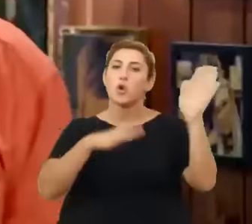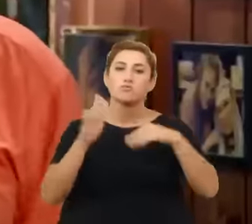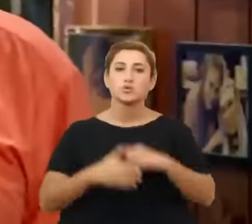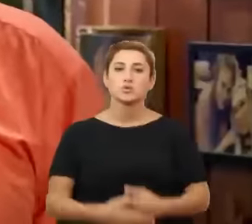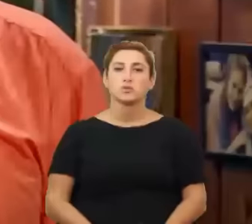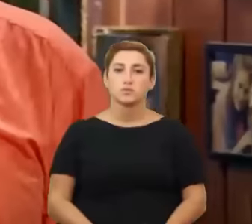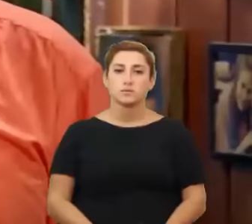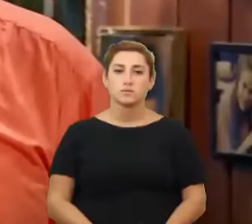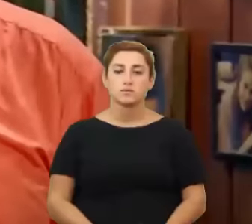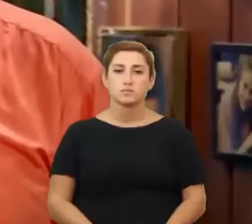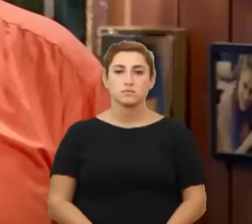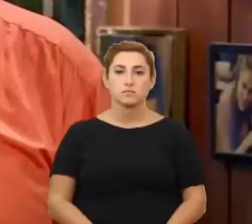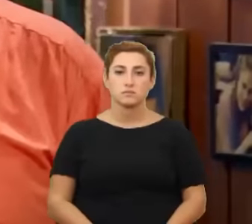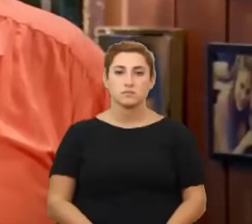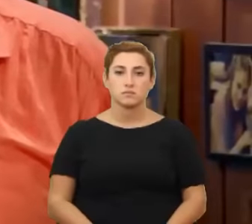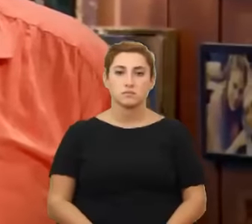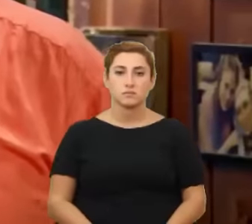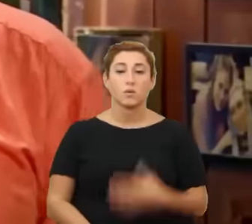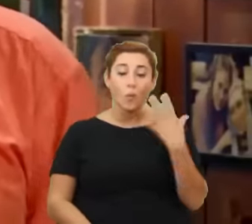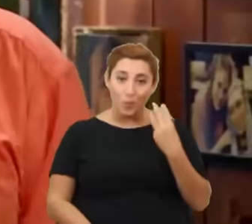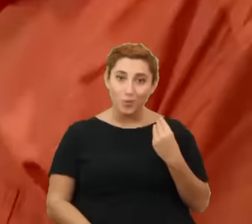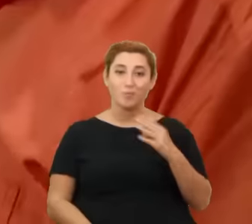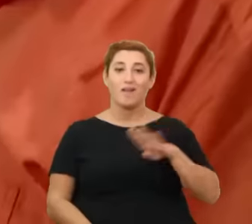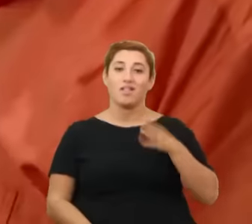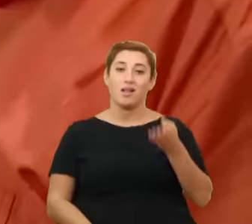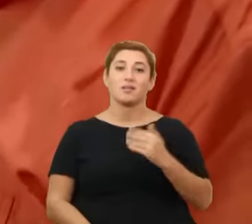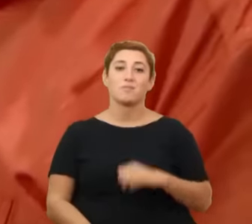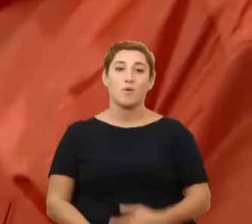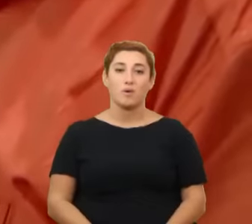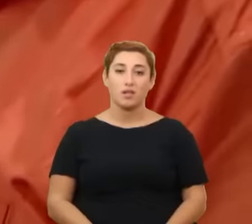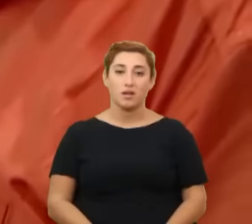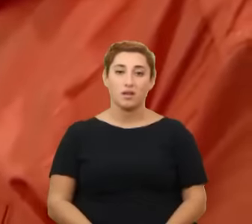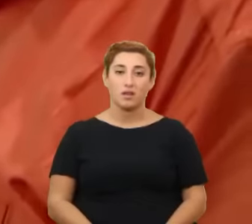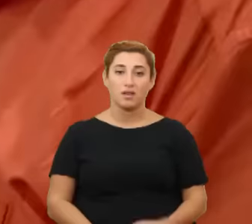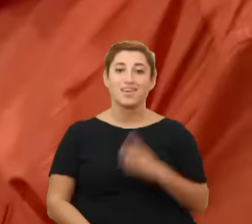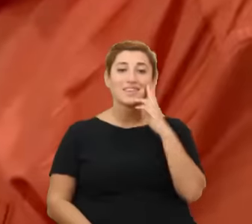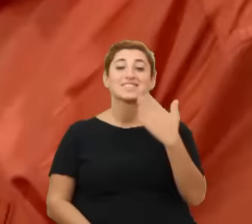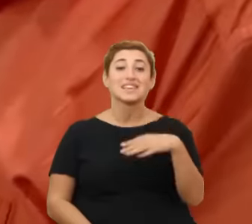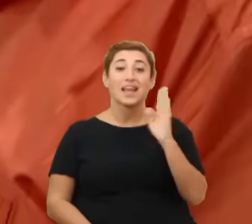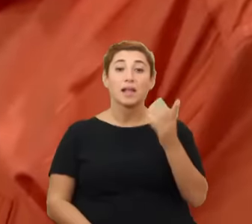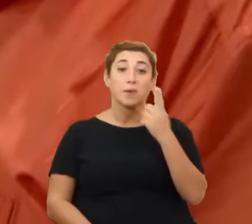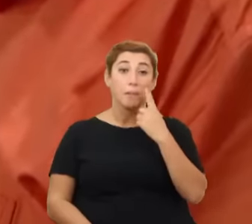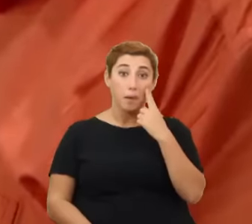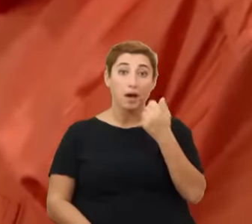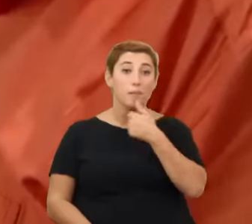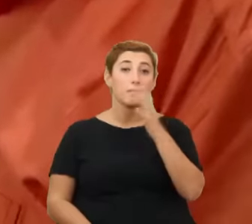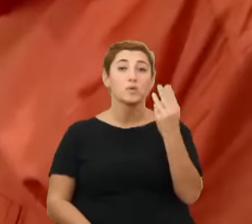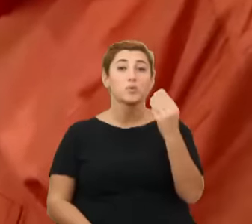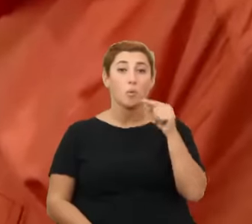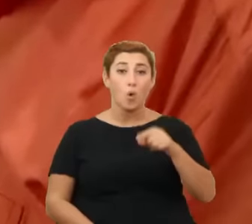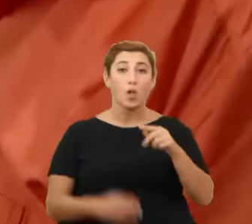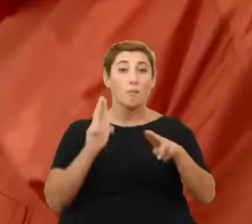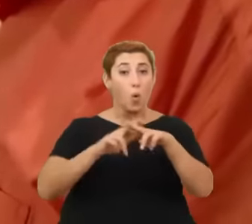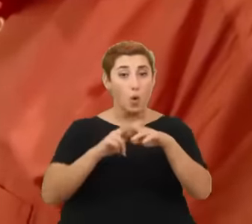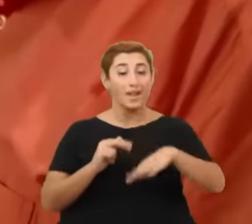Olur mu evladım böyle ha? Yazık değil mi? Bak baban o kadar büle